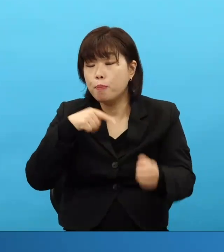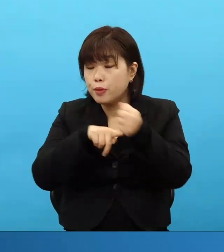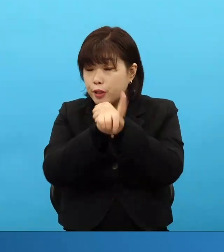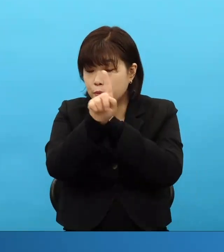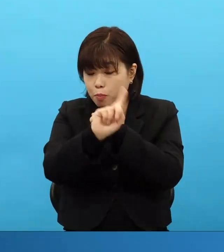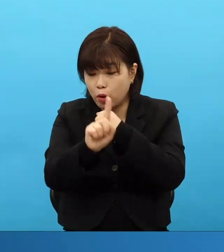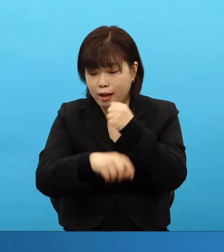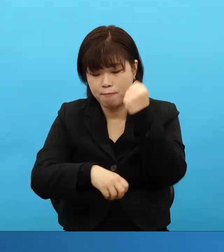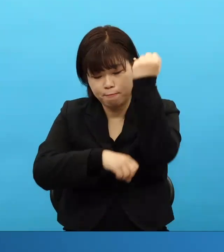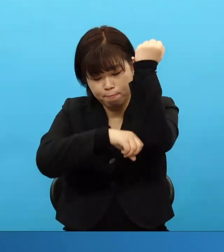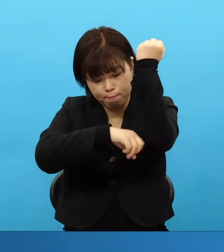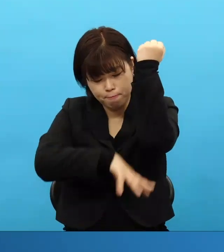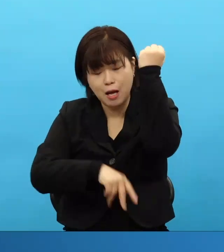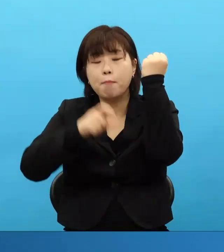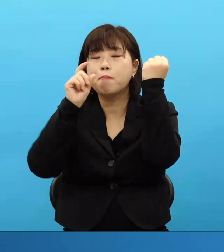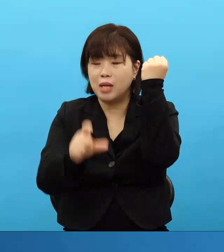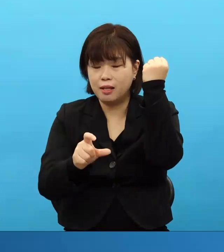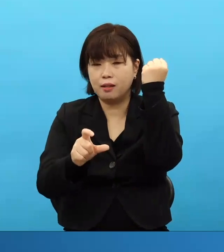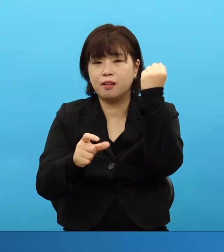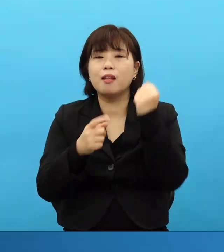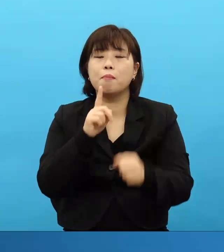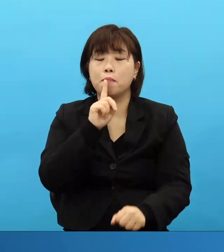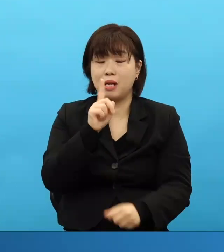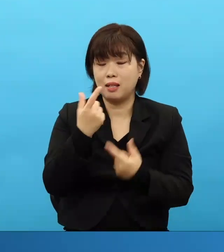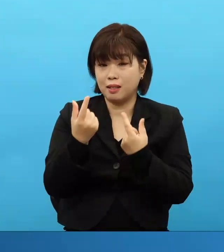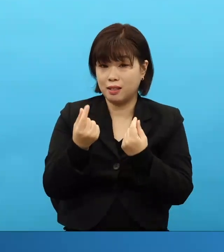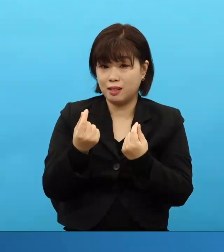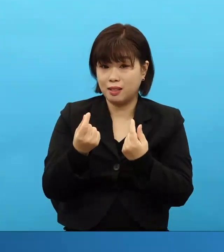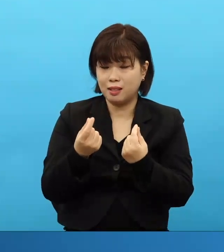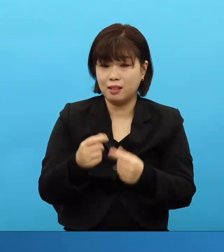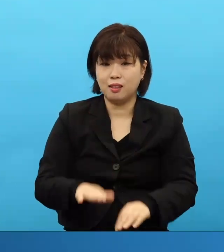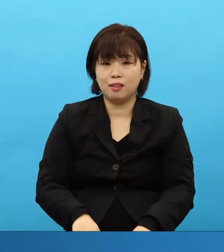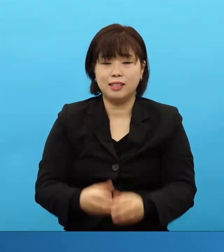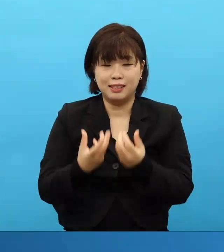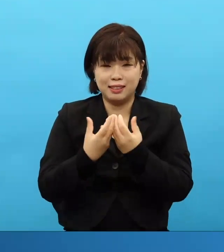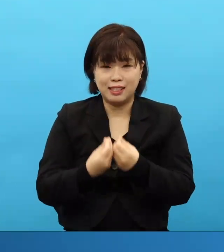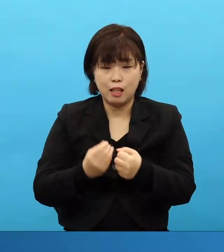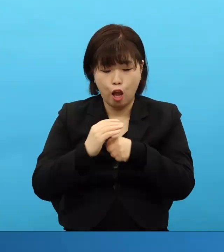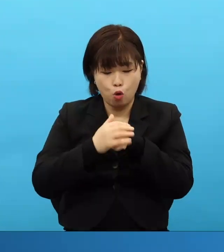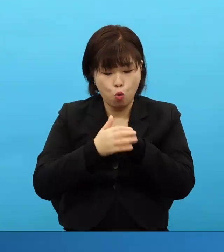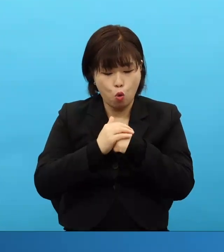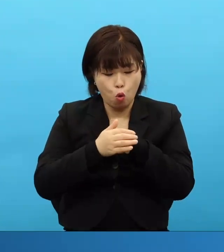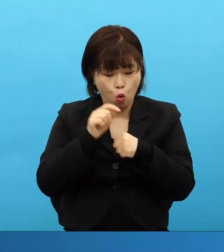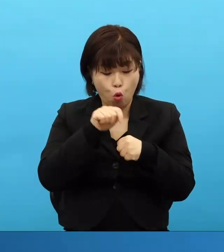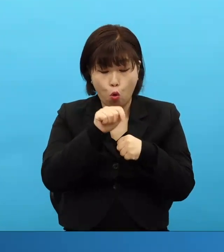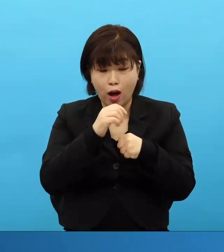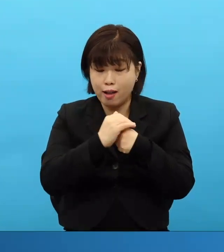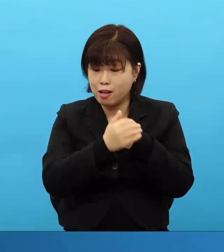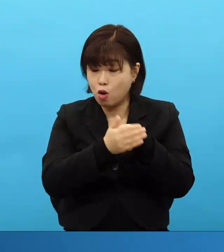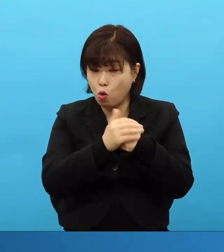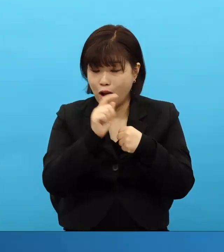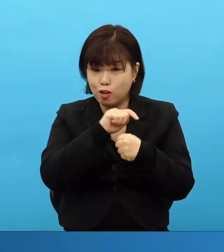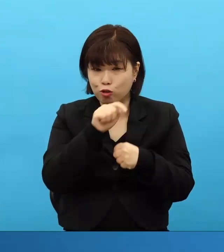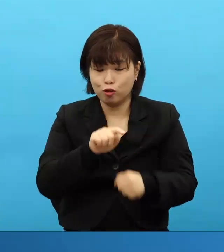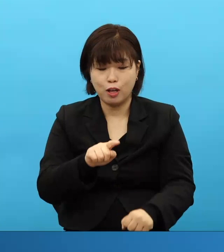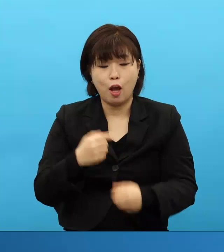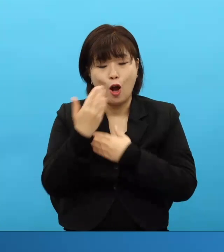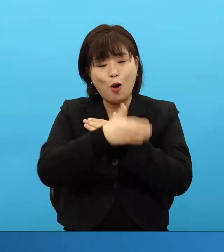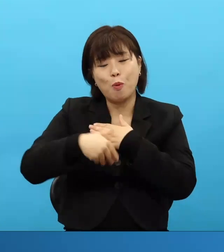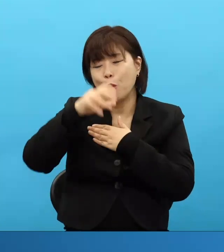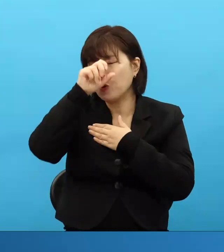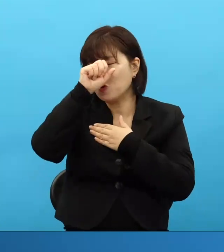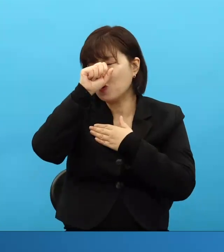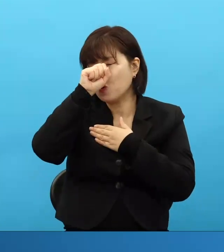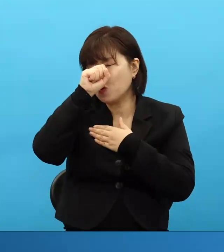has been rooted in the ground. 그래서 여러분 과일 중에 제일 몸에 좋다는 게 포도 아닙니까? They say that grapes are one of the best fruits for your